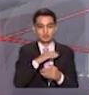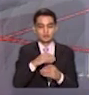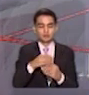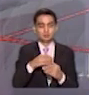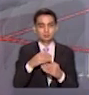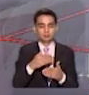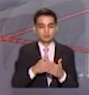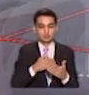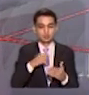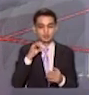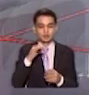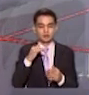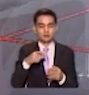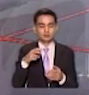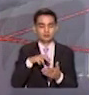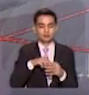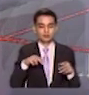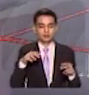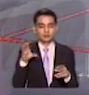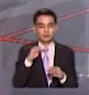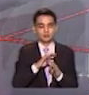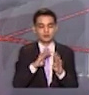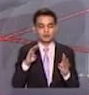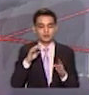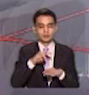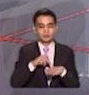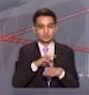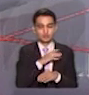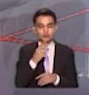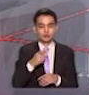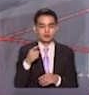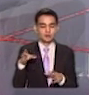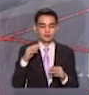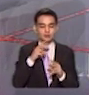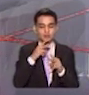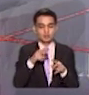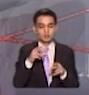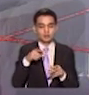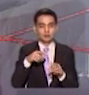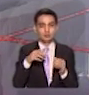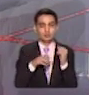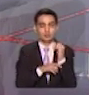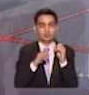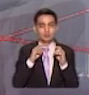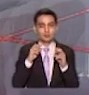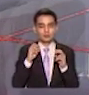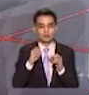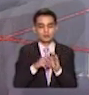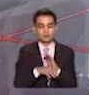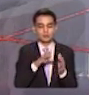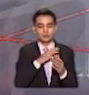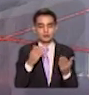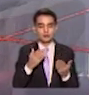сол жағалауынан аяғынан тік тұрғызған азаматтың талабы қандай? Оқиғаның арты немен аяқталды? Әріптесім Бақтыр